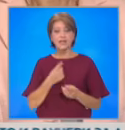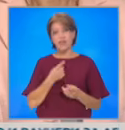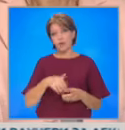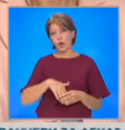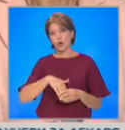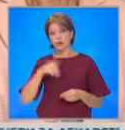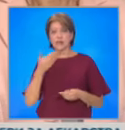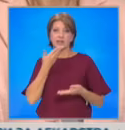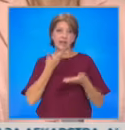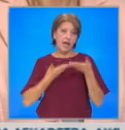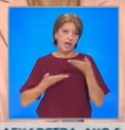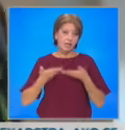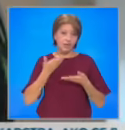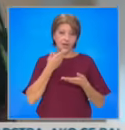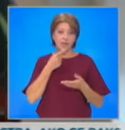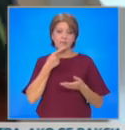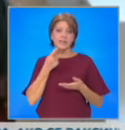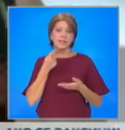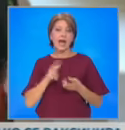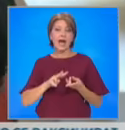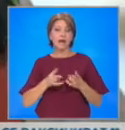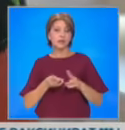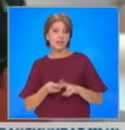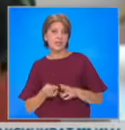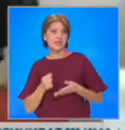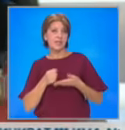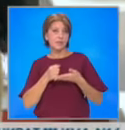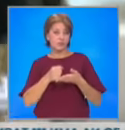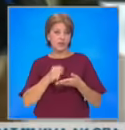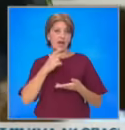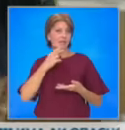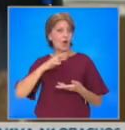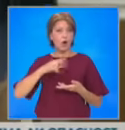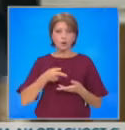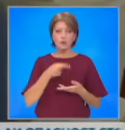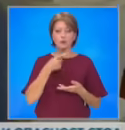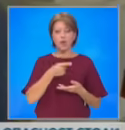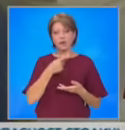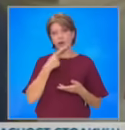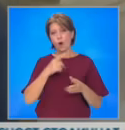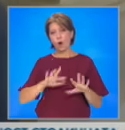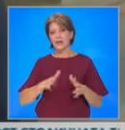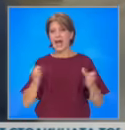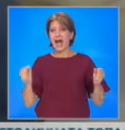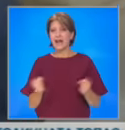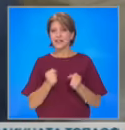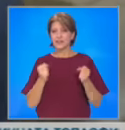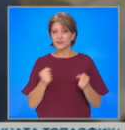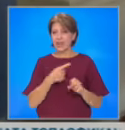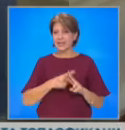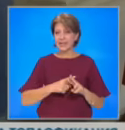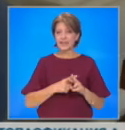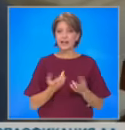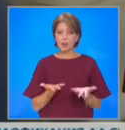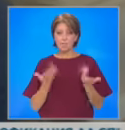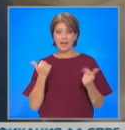да разговаряме и за актуализацията на бюджета. В отговор от Демократична България определиха активността на Нинова като предизборна, затова